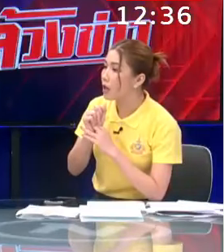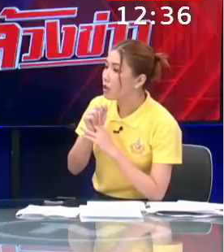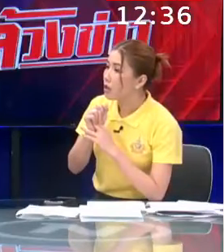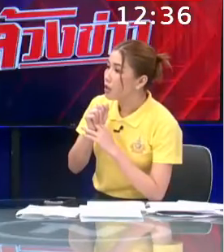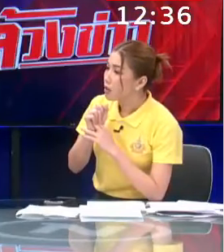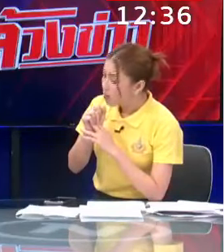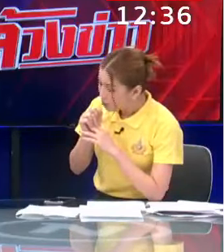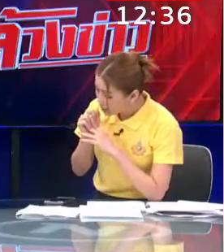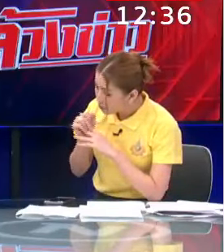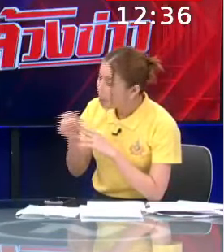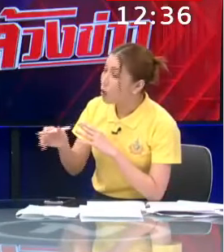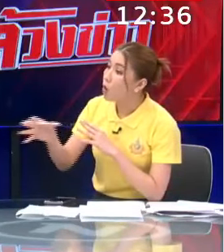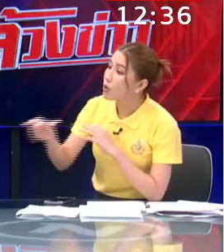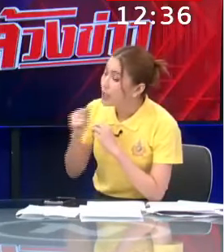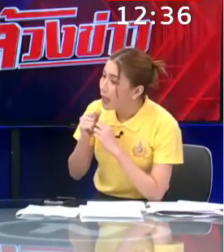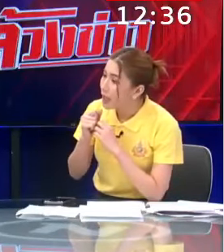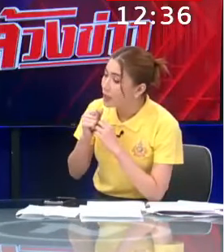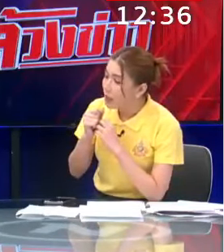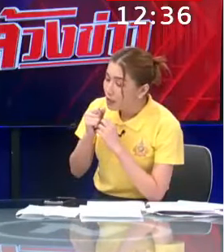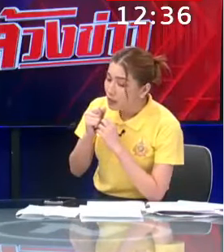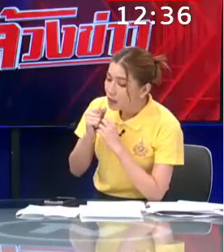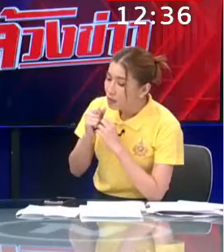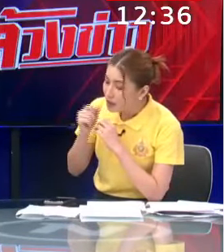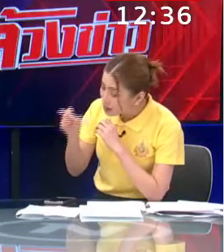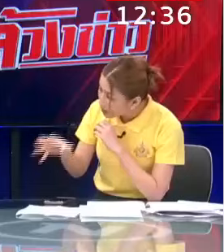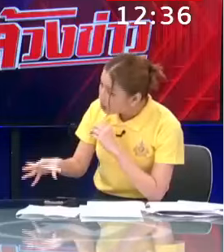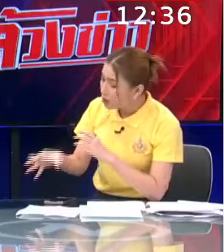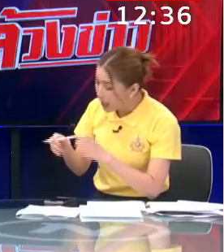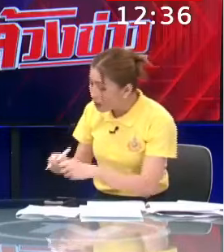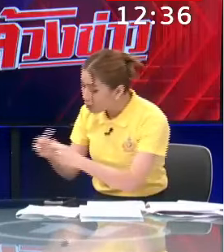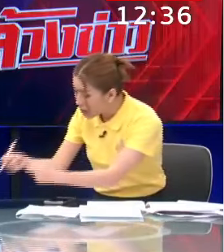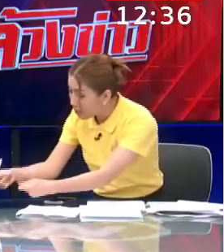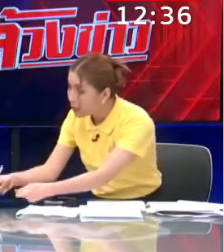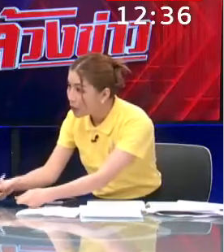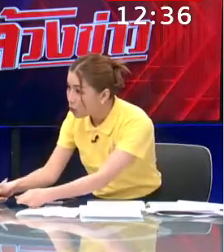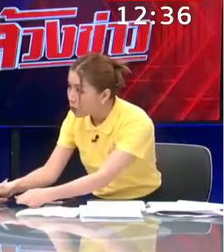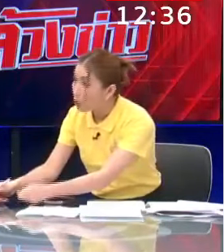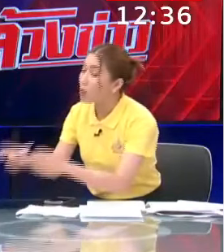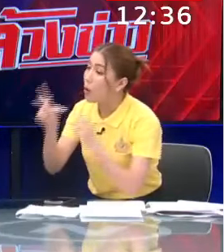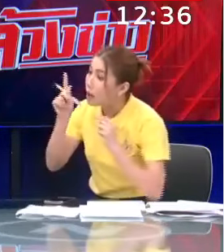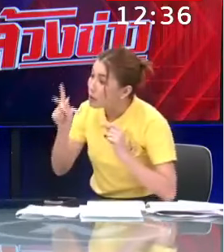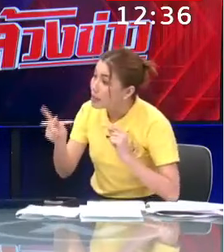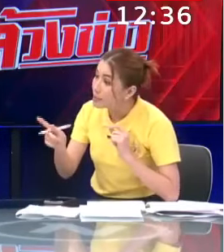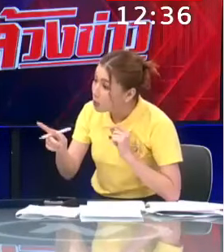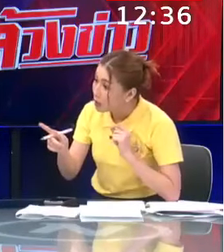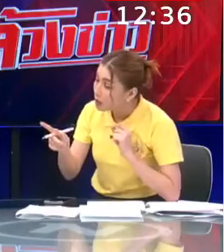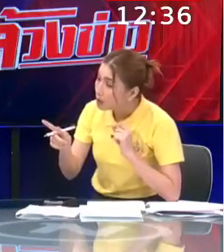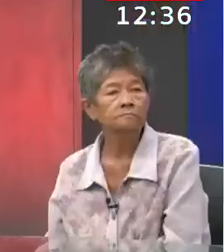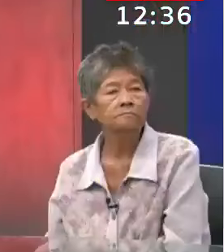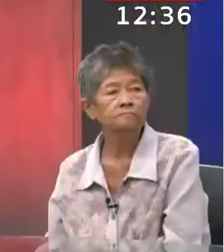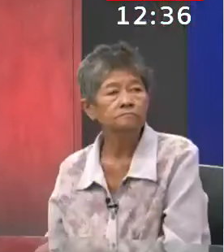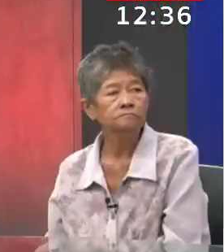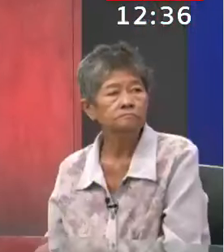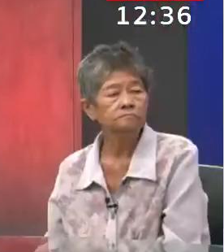อกว่ามันจะไปเป็นของคุณได้ยังไง ใช่ค่ะ มันคือที่ดินของฉันแล้วเอาทะเบียนบ้านมาให้ดูเขาก็เลยบอกว่าเขาจะไปแจ้งตำรว